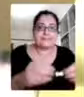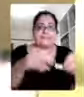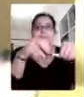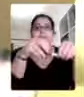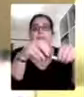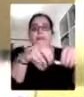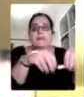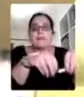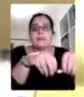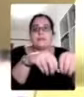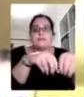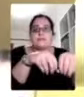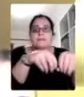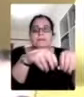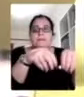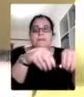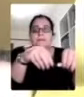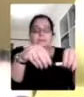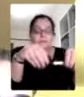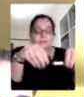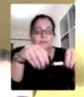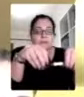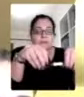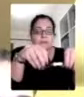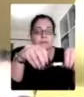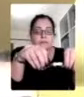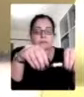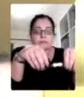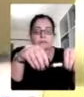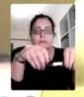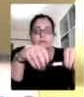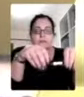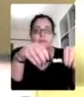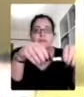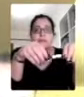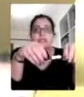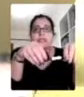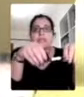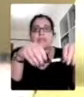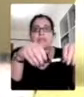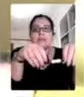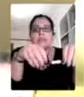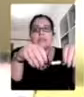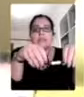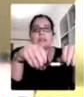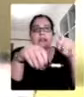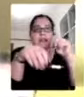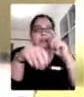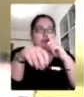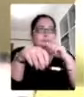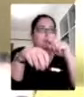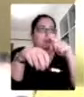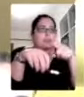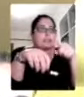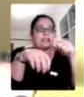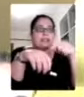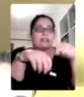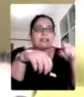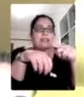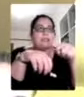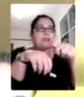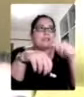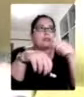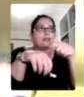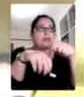bir önceki içtiğiniz aromatiğin veya latakyanın tadı biraz karışır şeye. Şimdi Ali Bey'in